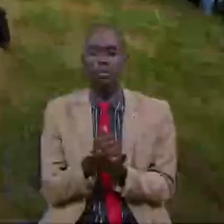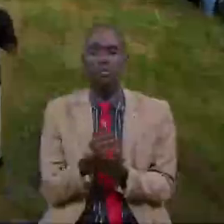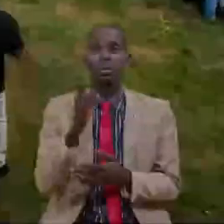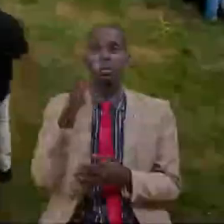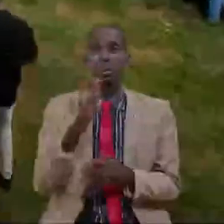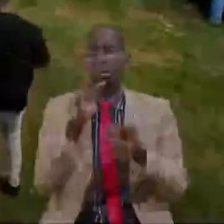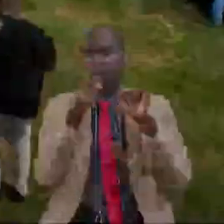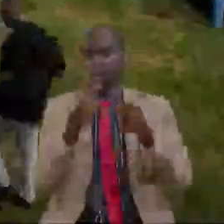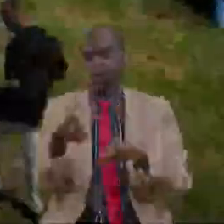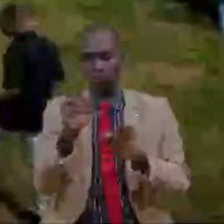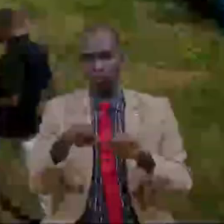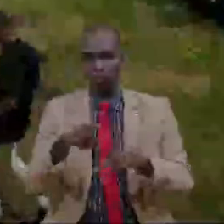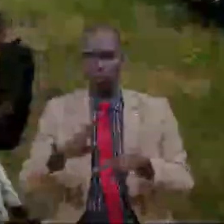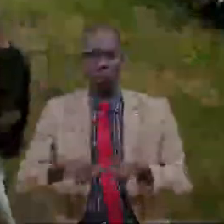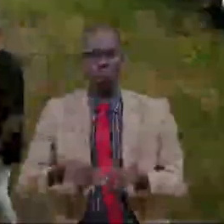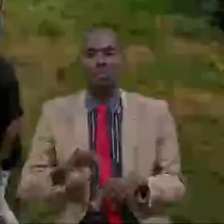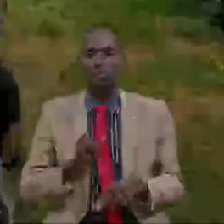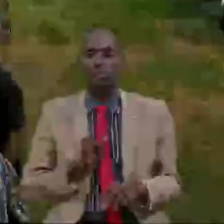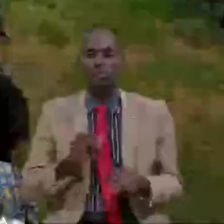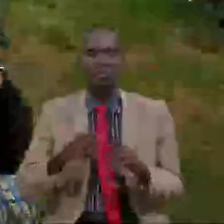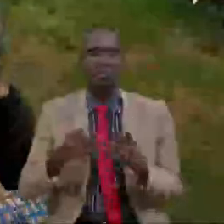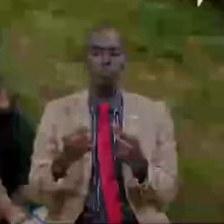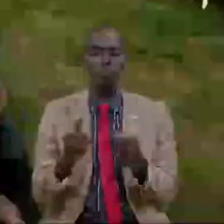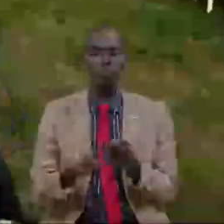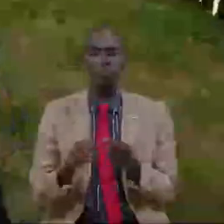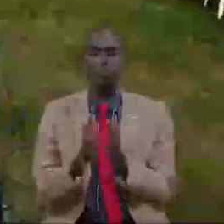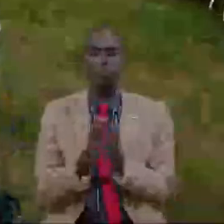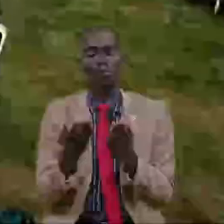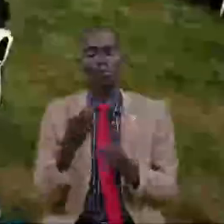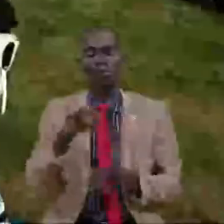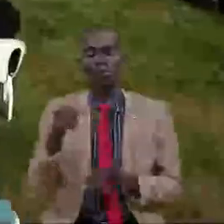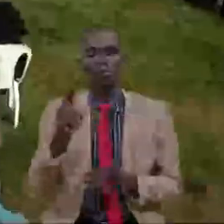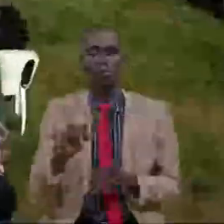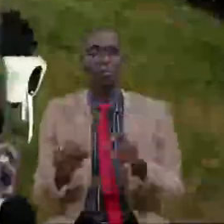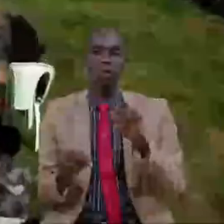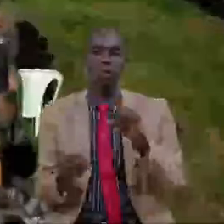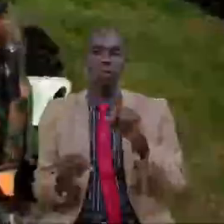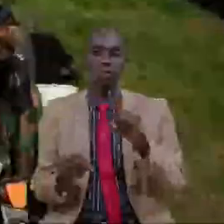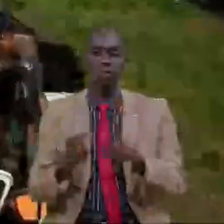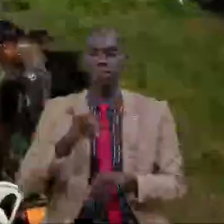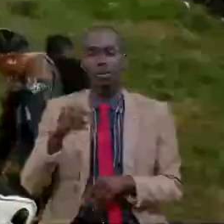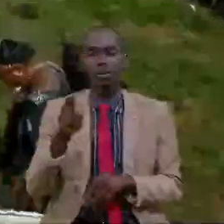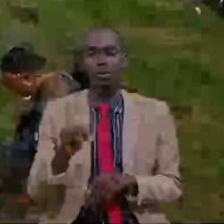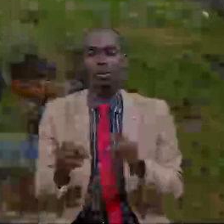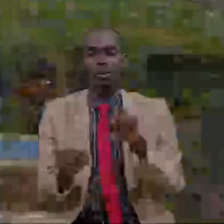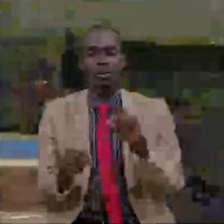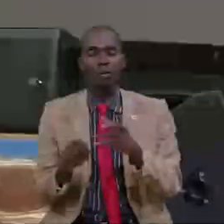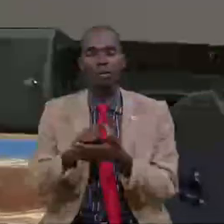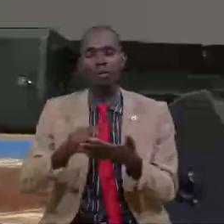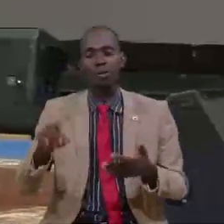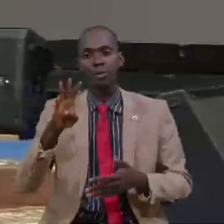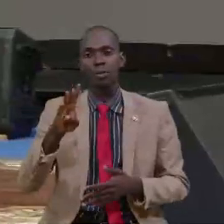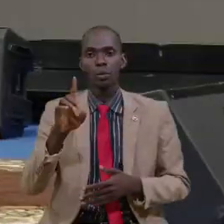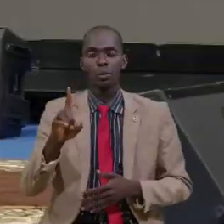Que Dieu bénisse pour vous asseoir. Je suis dans Jean au chapitre 11. Et nous lisons le